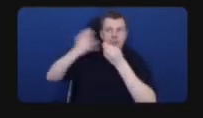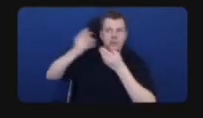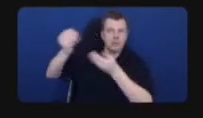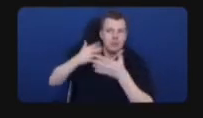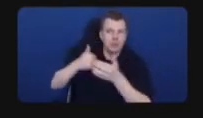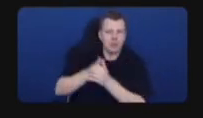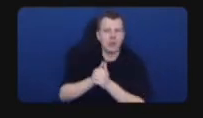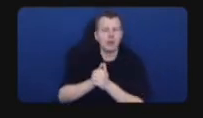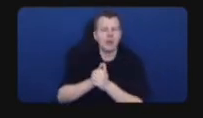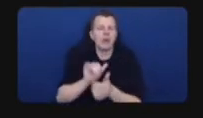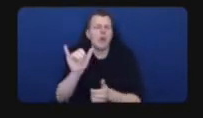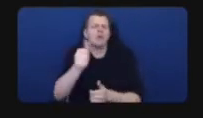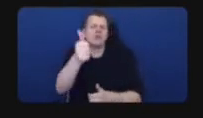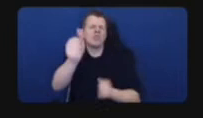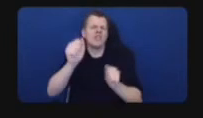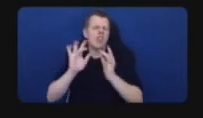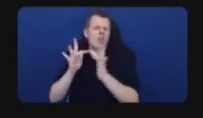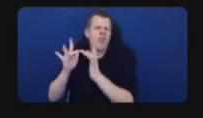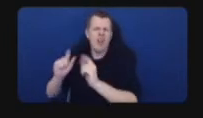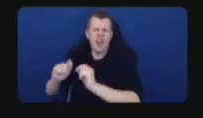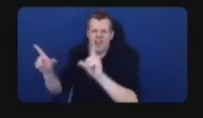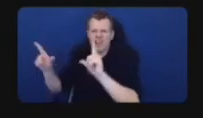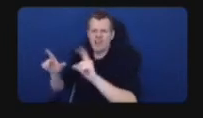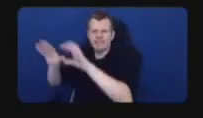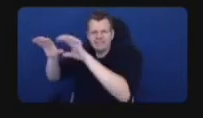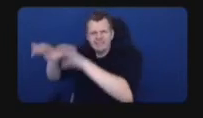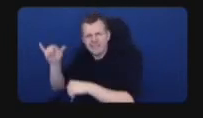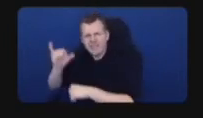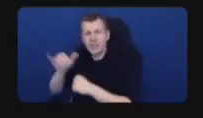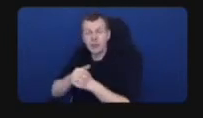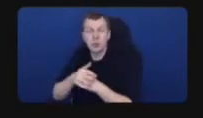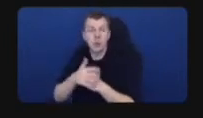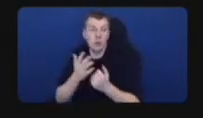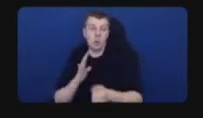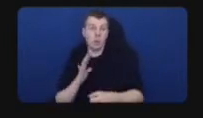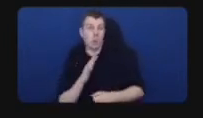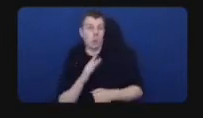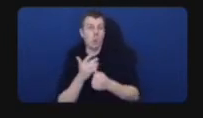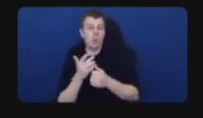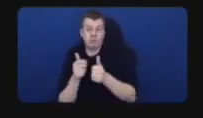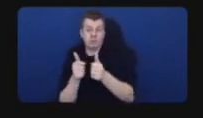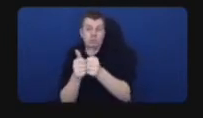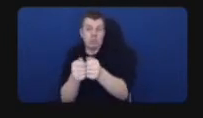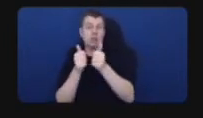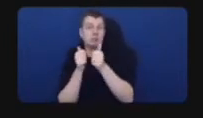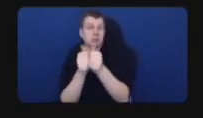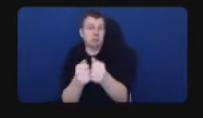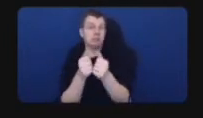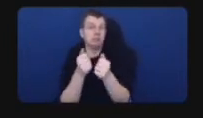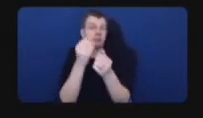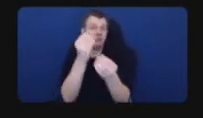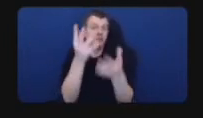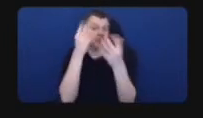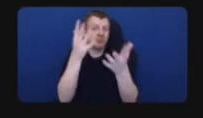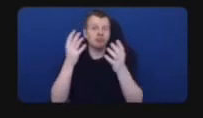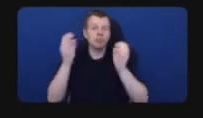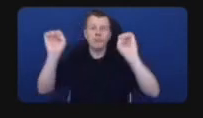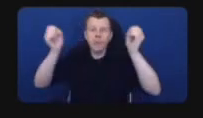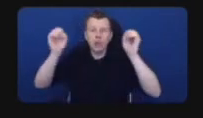小短信，发 Ready Filler 到888777来注